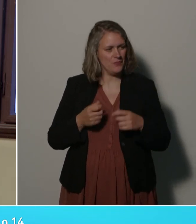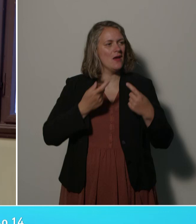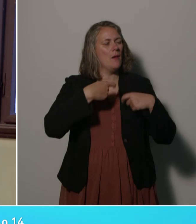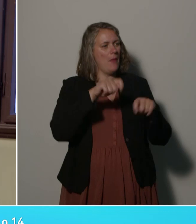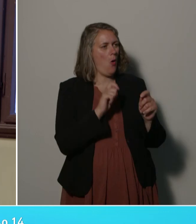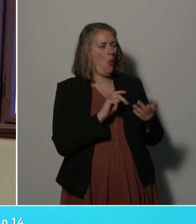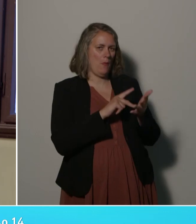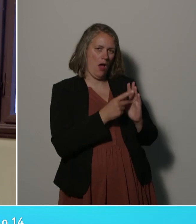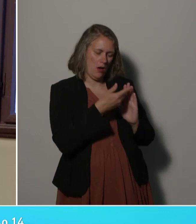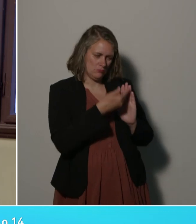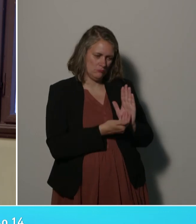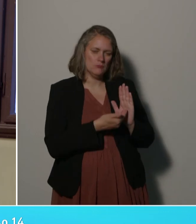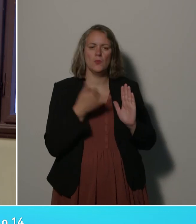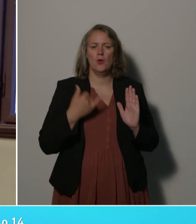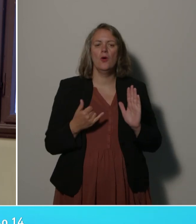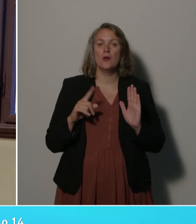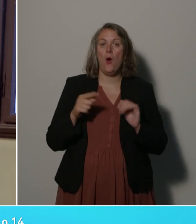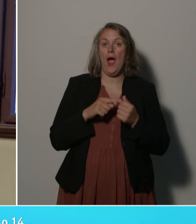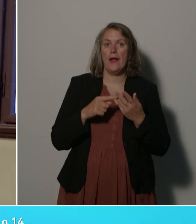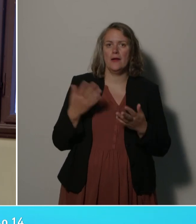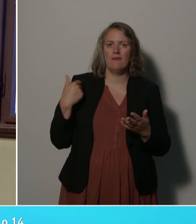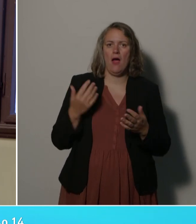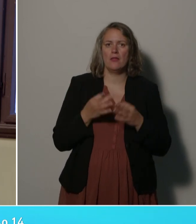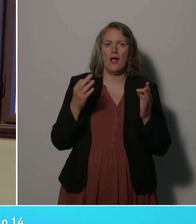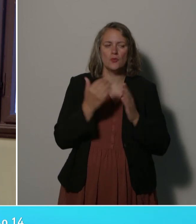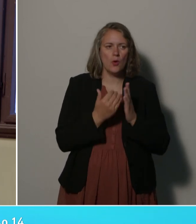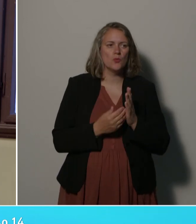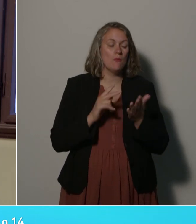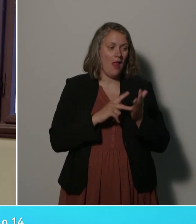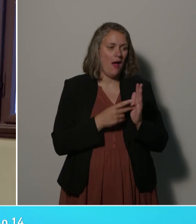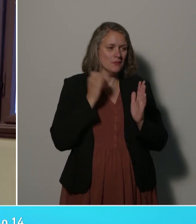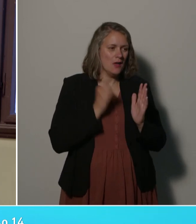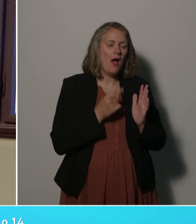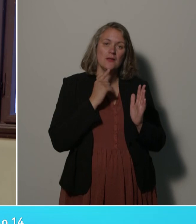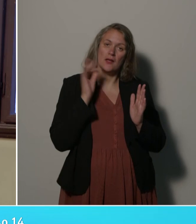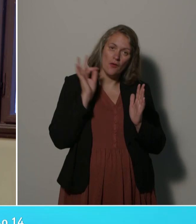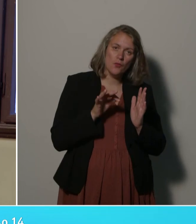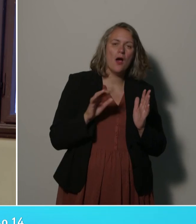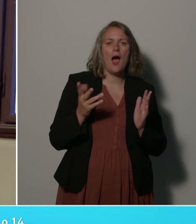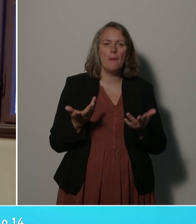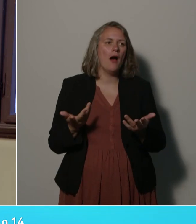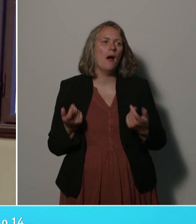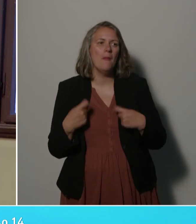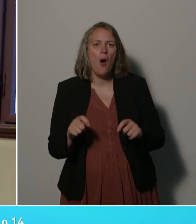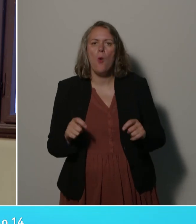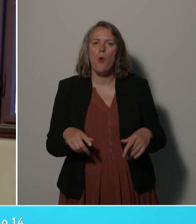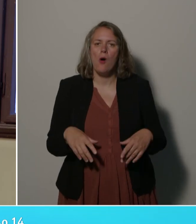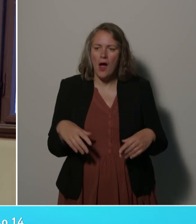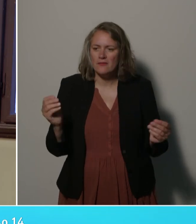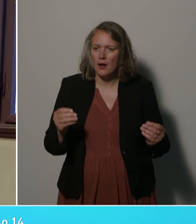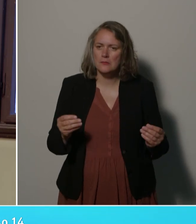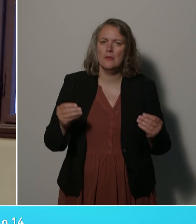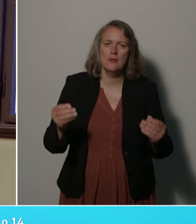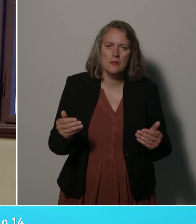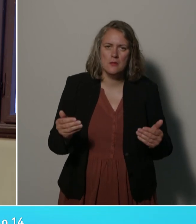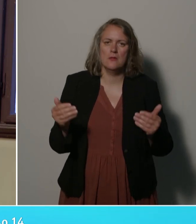haben, da standen ja heute auch einige auf der Tagesordnung, und es wird nicht gebaut. Wir weisen Bauland aus und aus irgendwelchen Gründen geht es